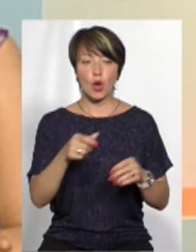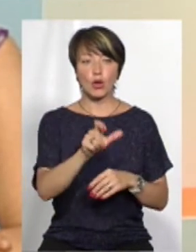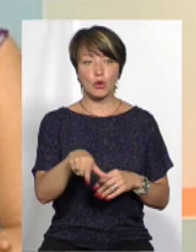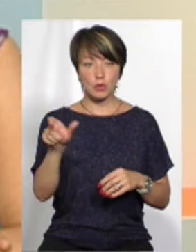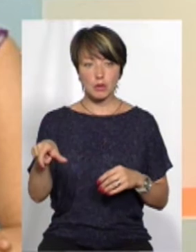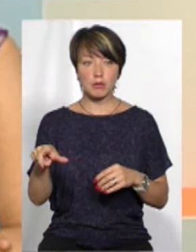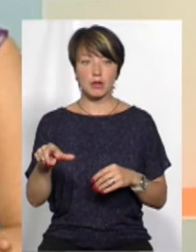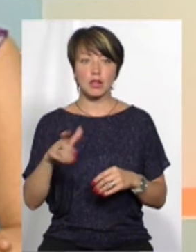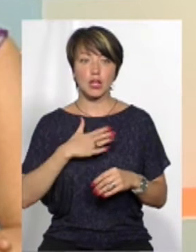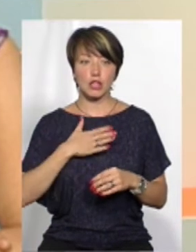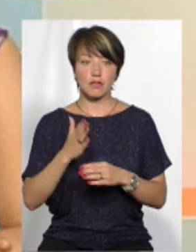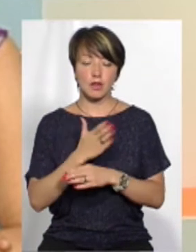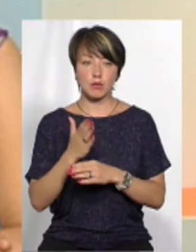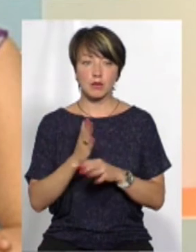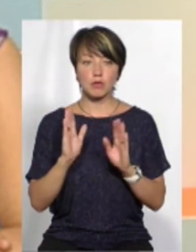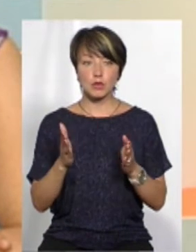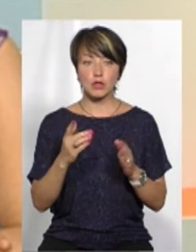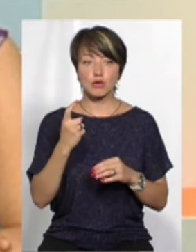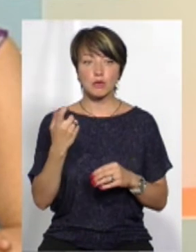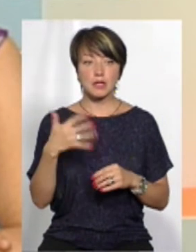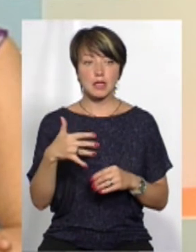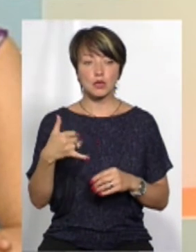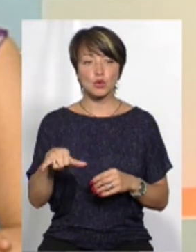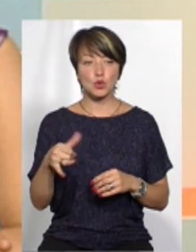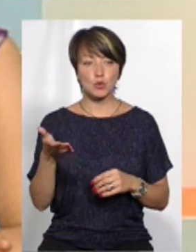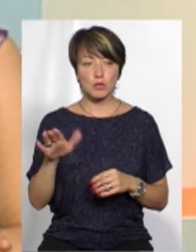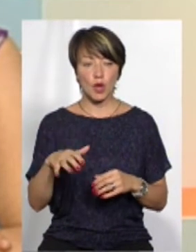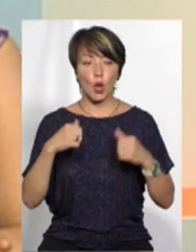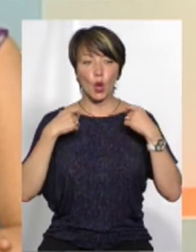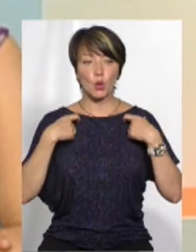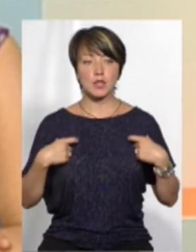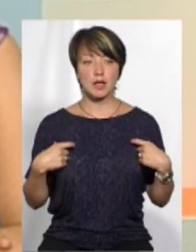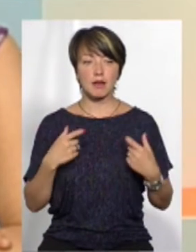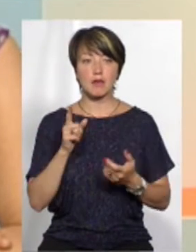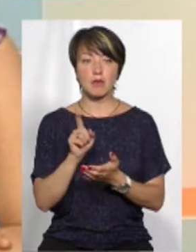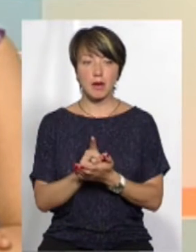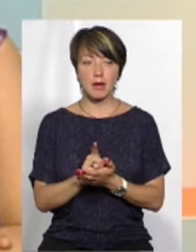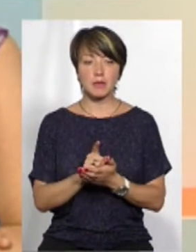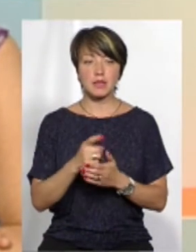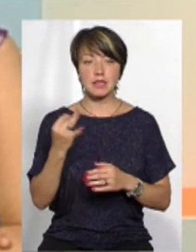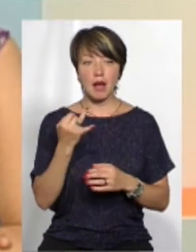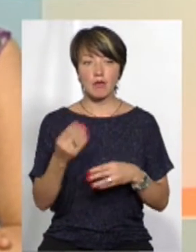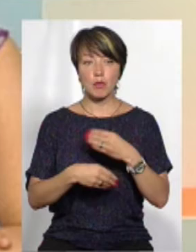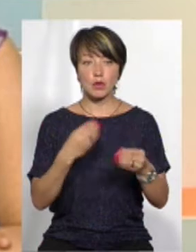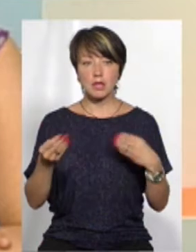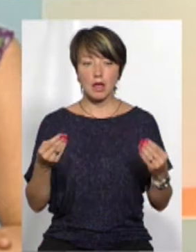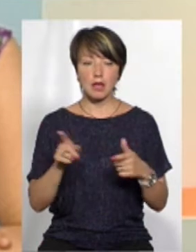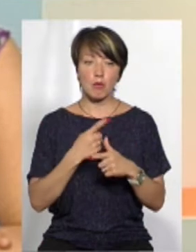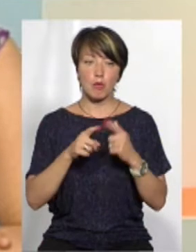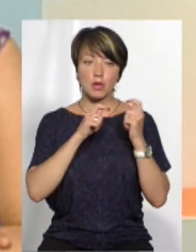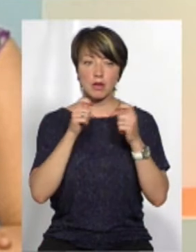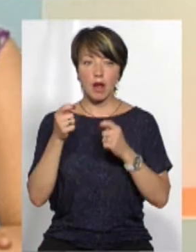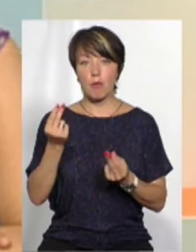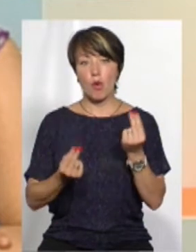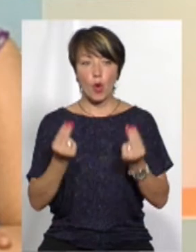містянам наші вироби. Тобто там буде 150 сумок і рюкзаків, які ми маємо якимось чином цікавим роздати, або подарувати,